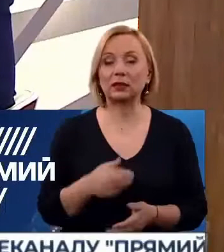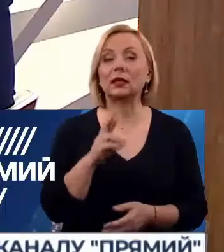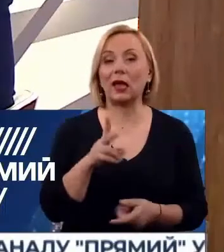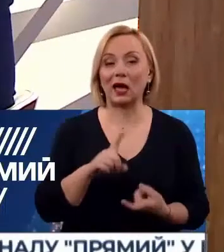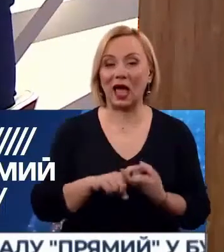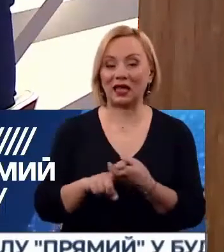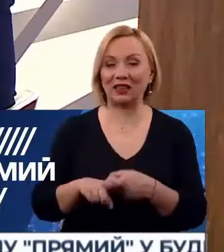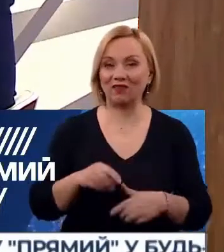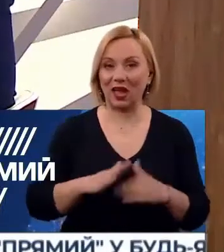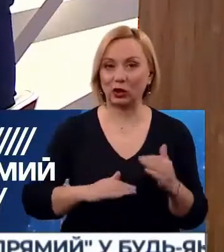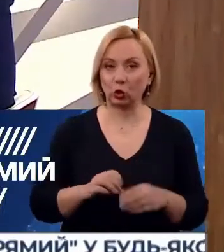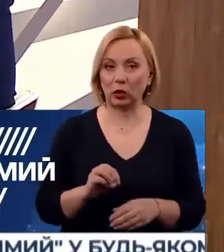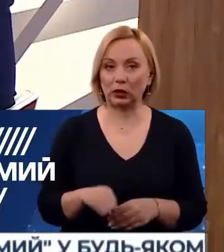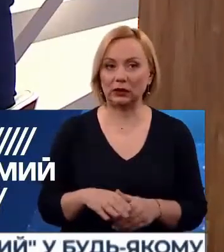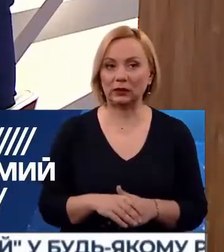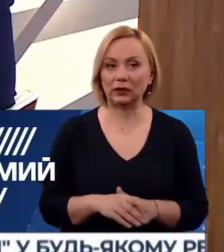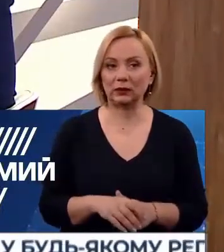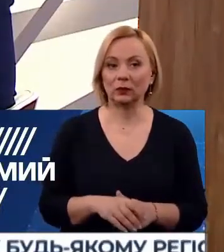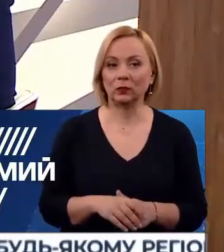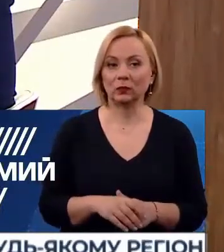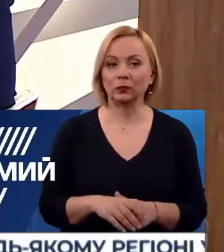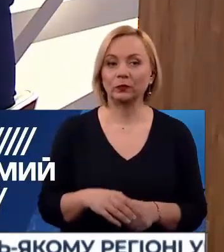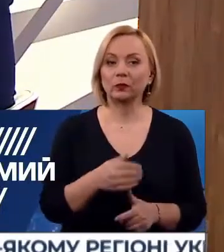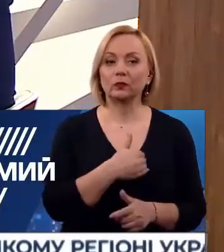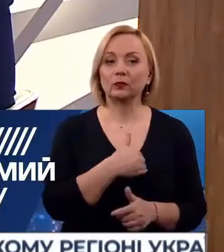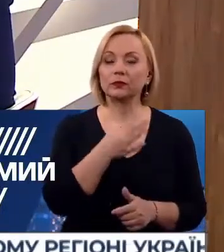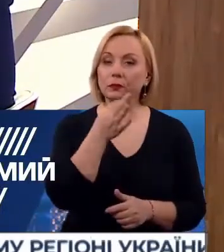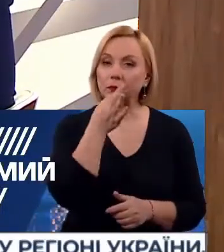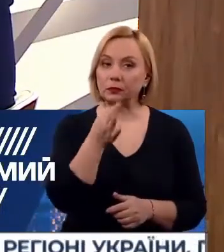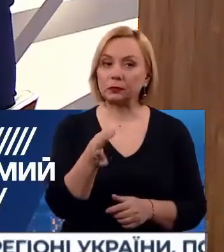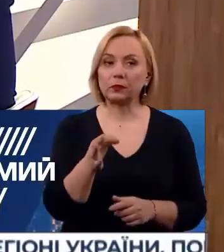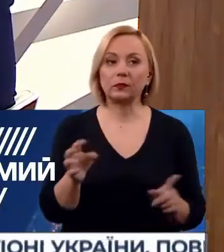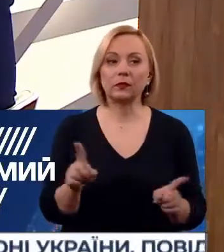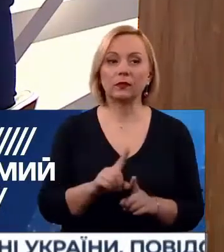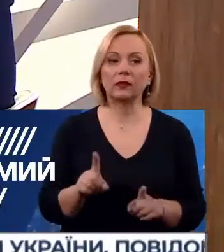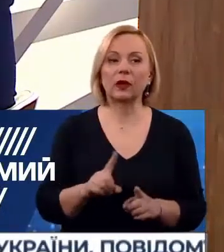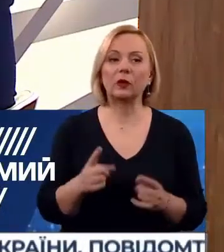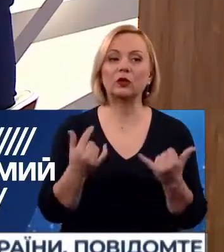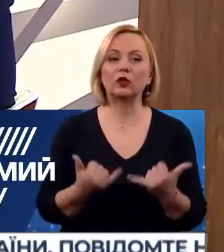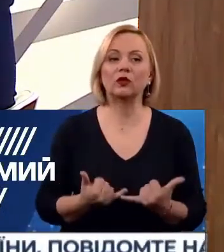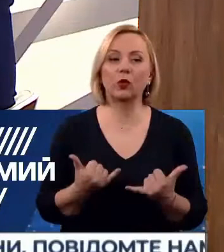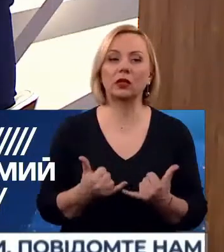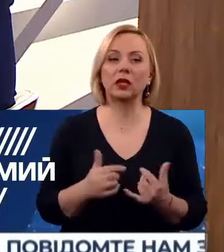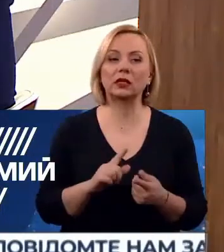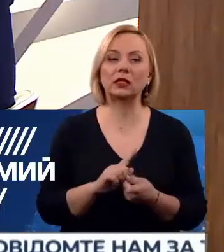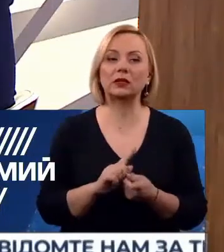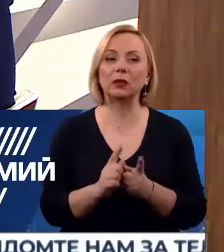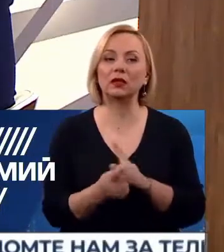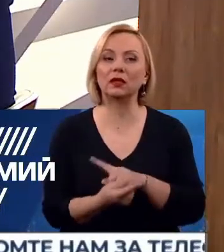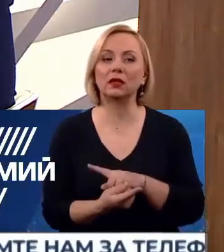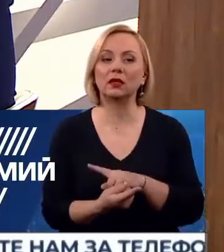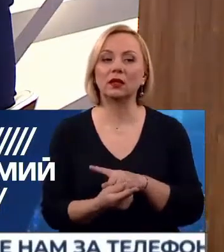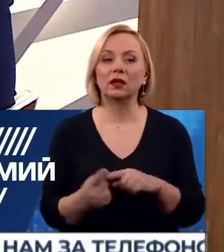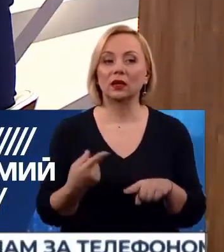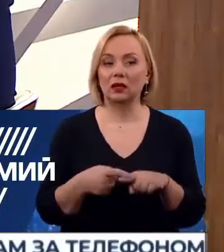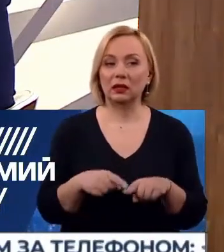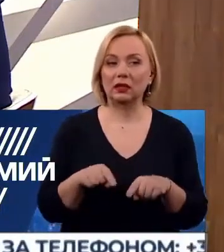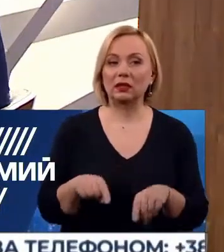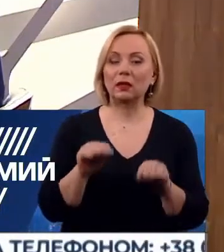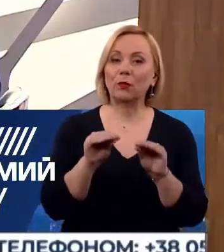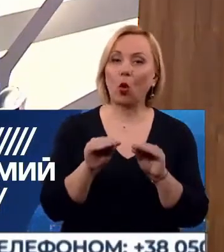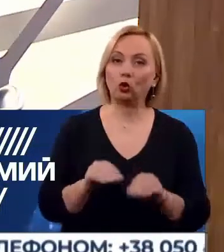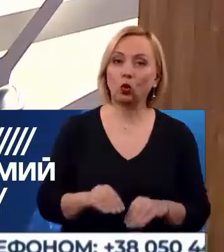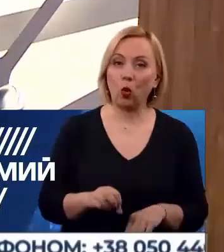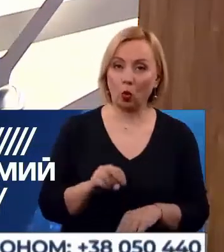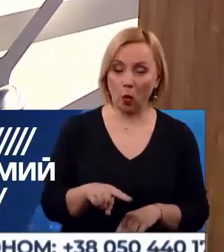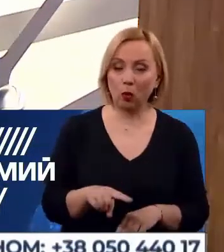інфекціоніст? Я хочу сказати, що те, що сьогодні змінили в ці протоколи, це